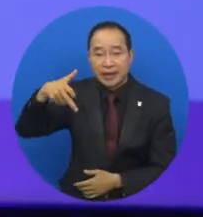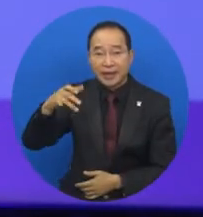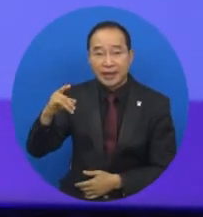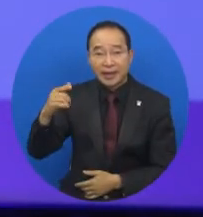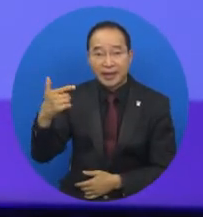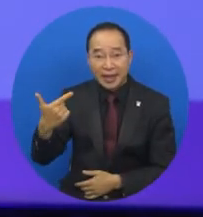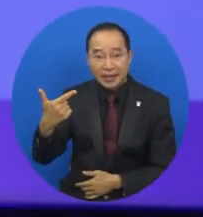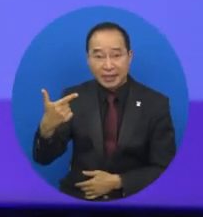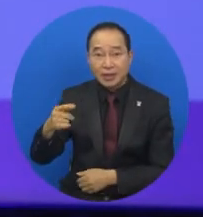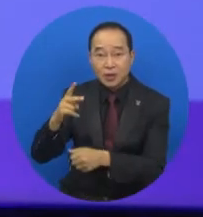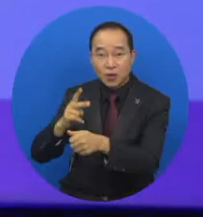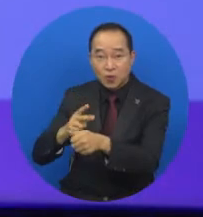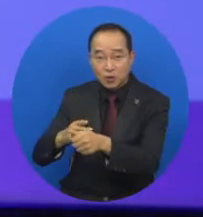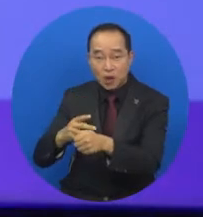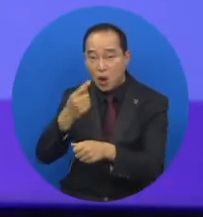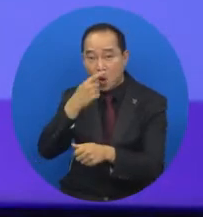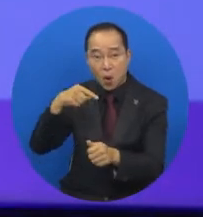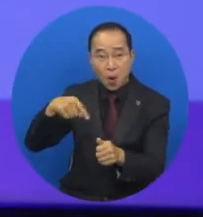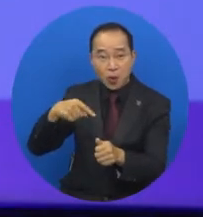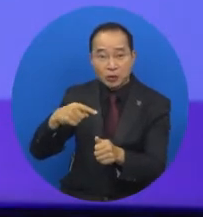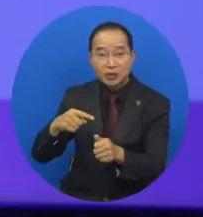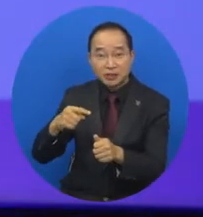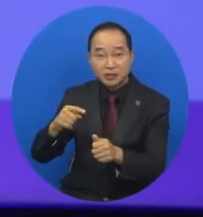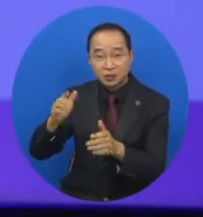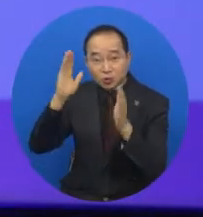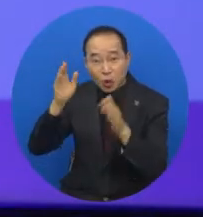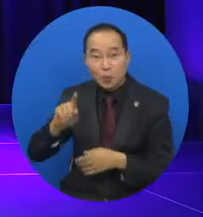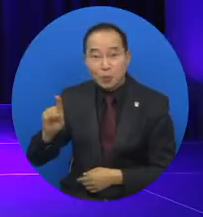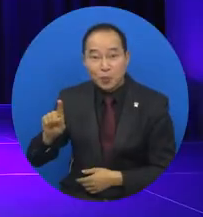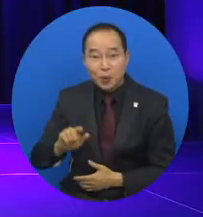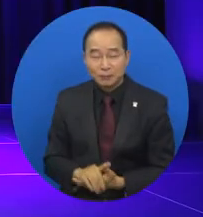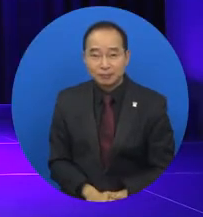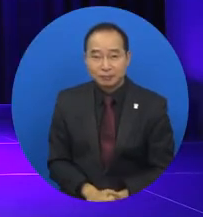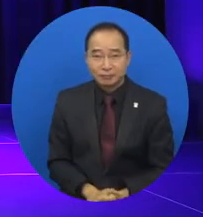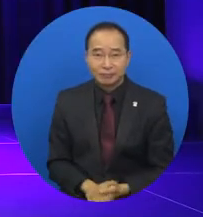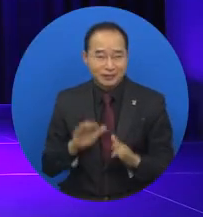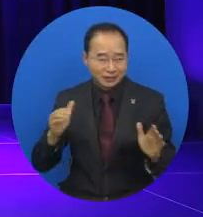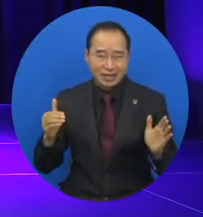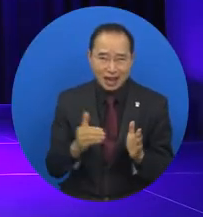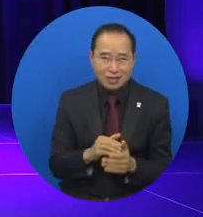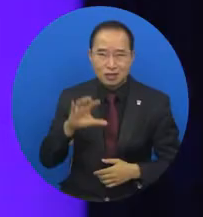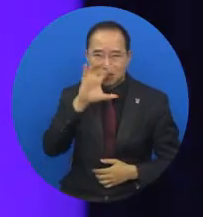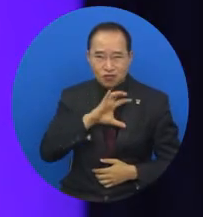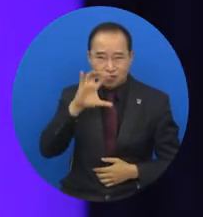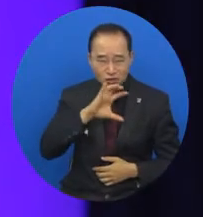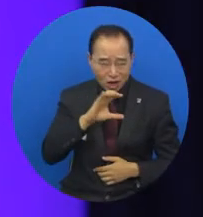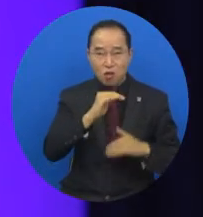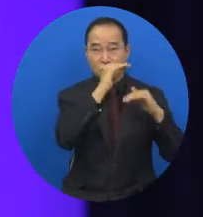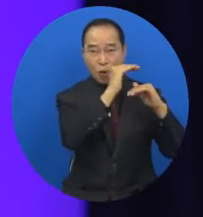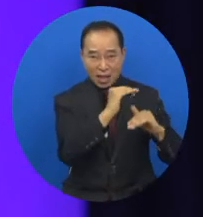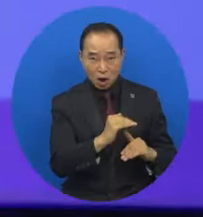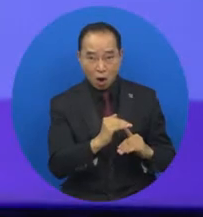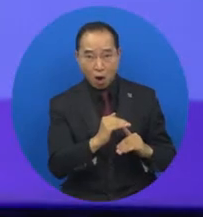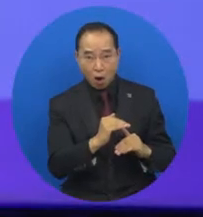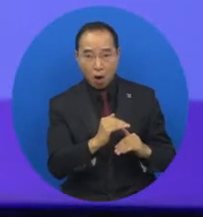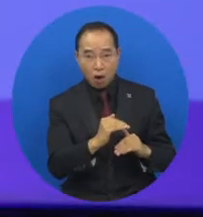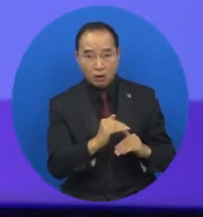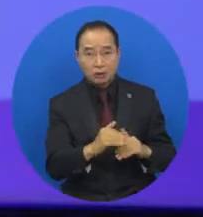교수님이신 켄 오터 박사님의 코칭 수업은 이때까지 모든 훈련의